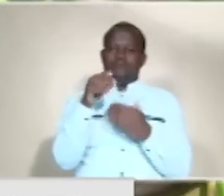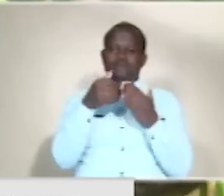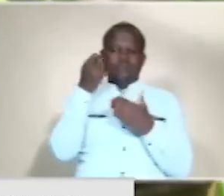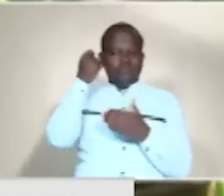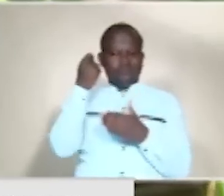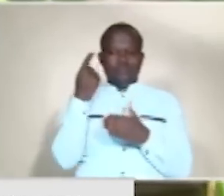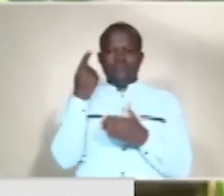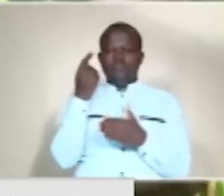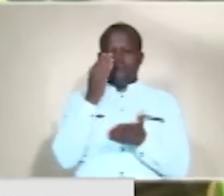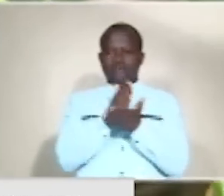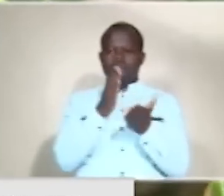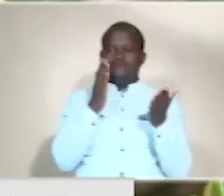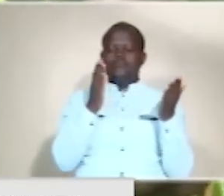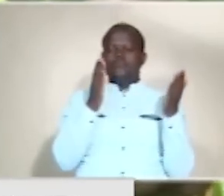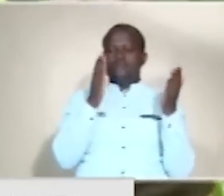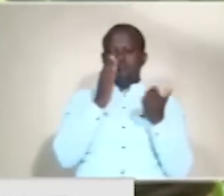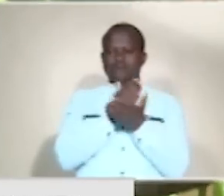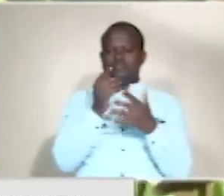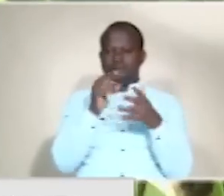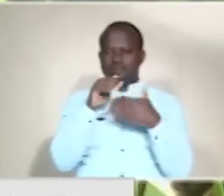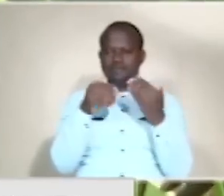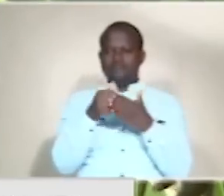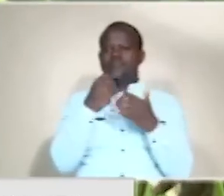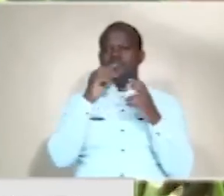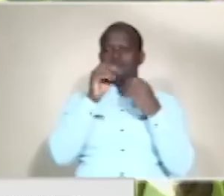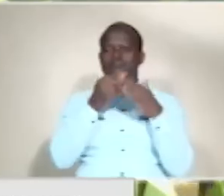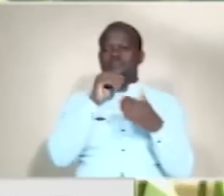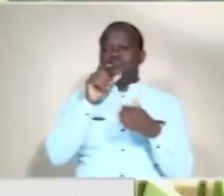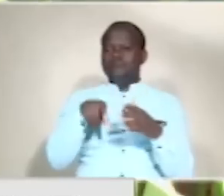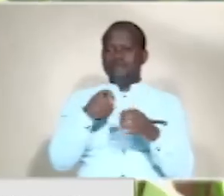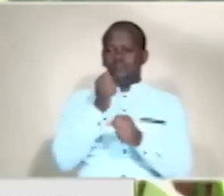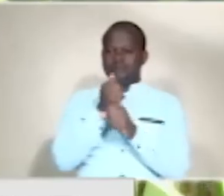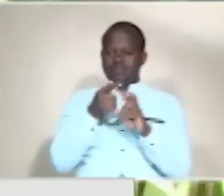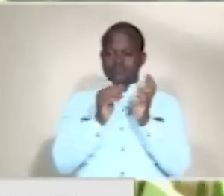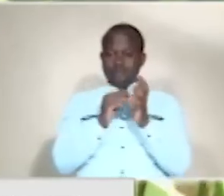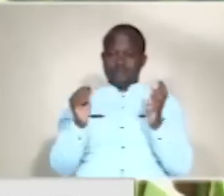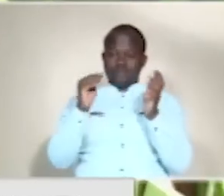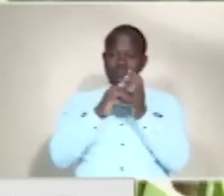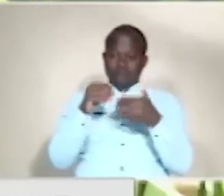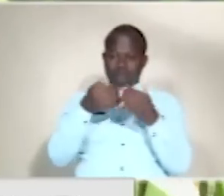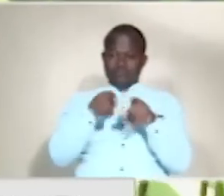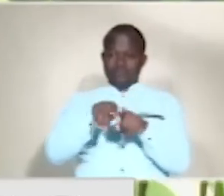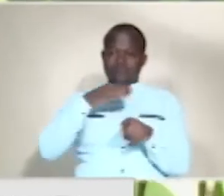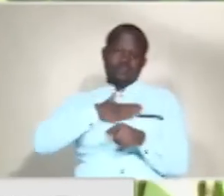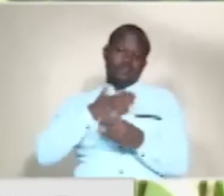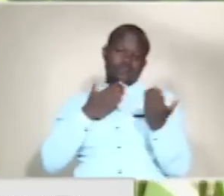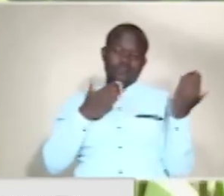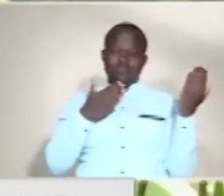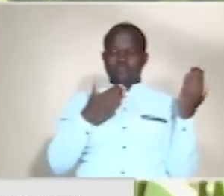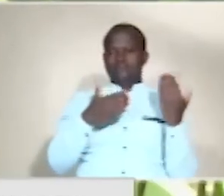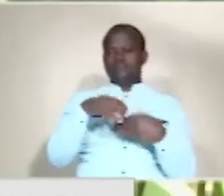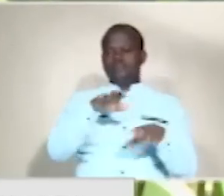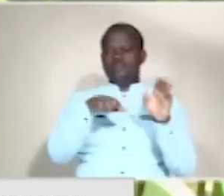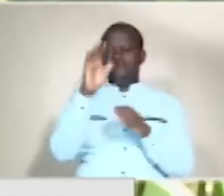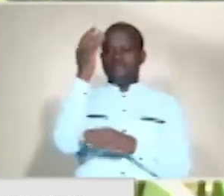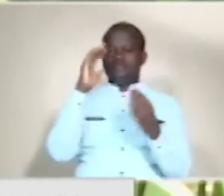urumva bihagaze nabamagaritse ibintu byose nago nyine nikeneye gukora. Ariko nakongera nanjye ngashaka ibyanjye biti nkakora,